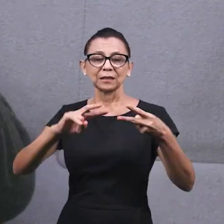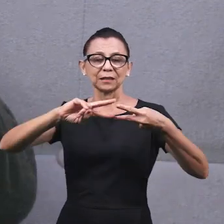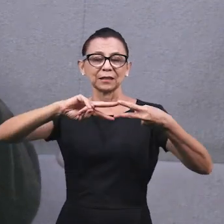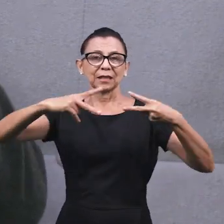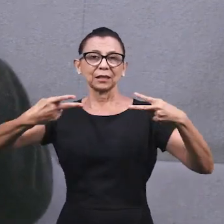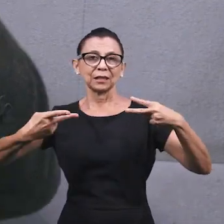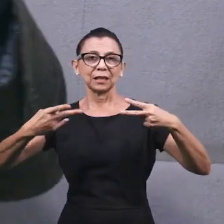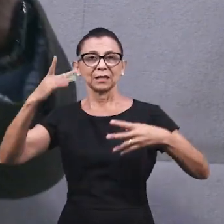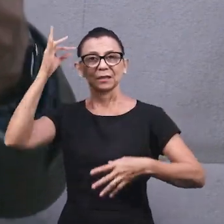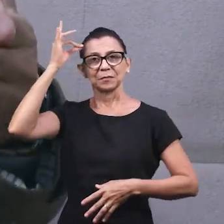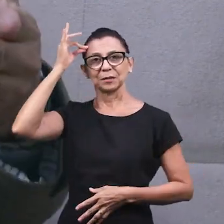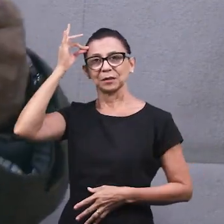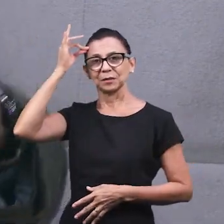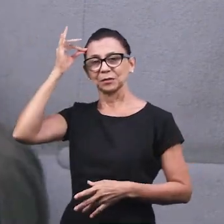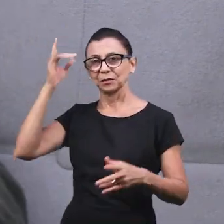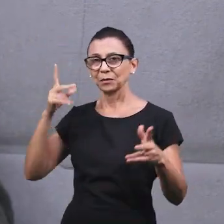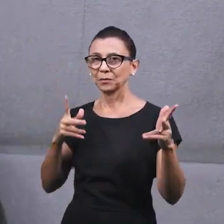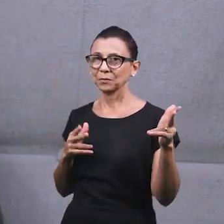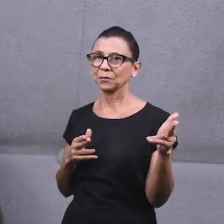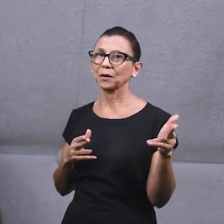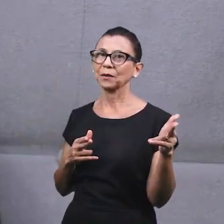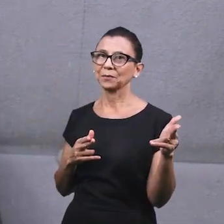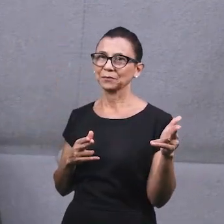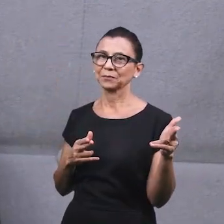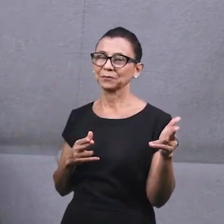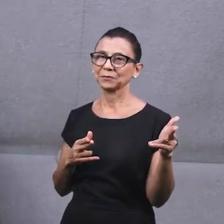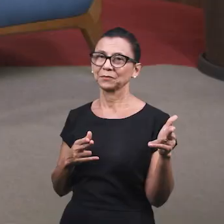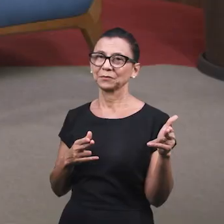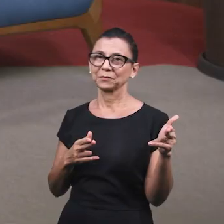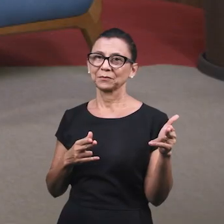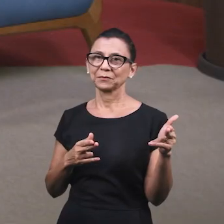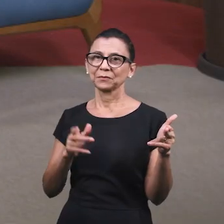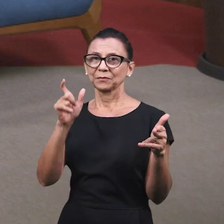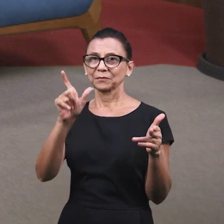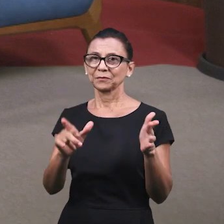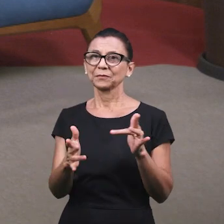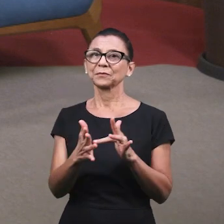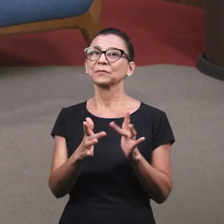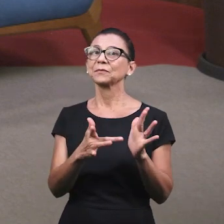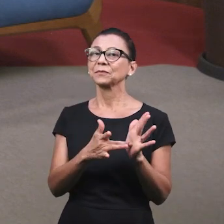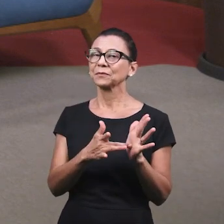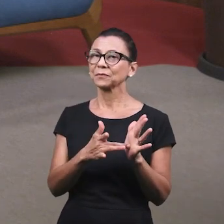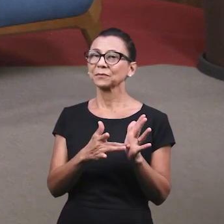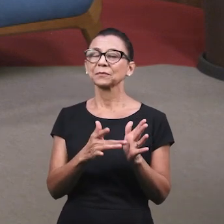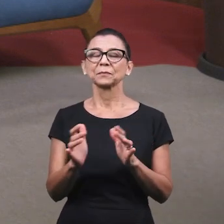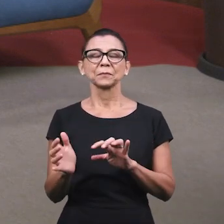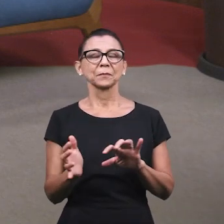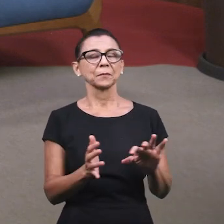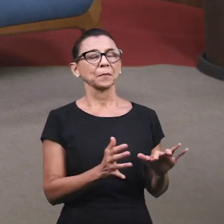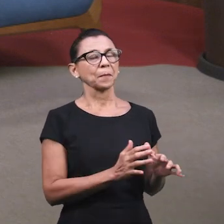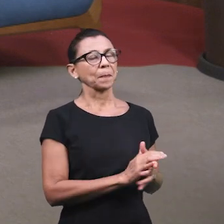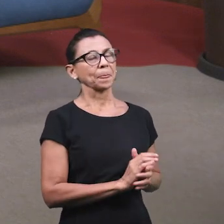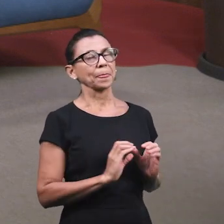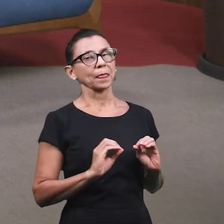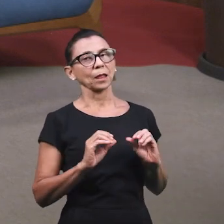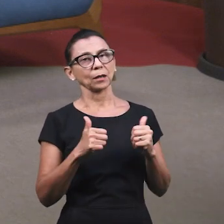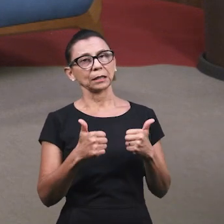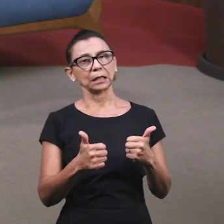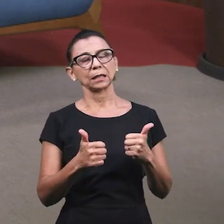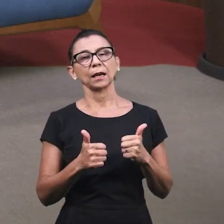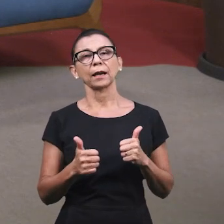Il passe à avoir la même génétique spirituelle du Seigneur Jésus. Quelle bénédiction! Très bien.